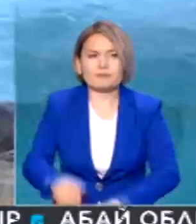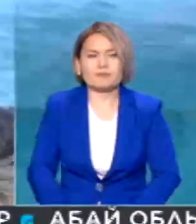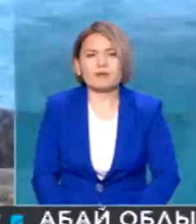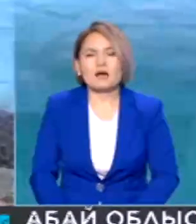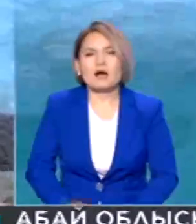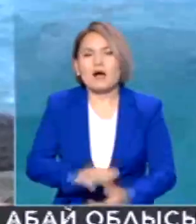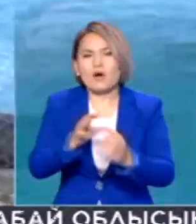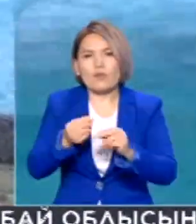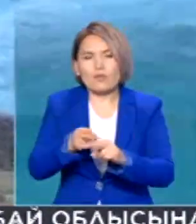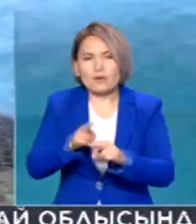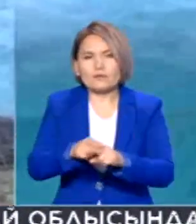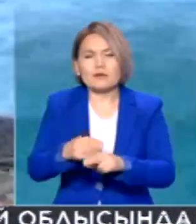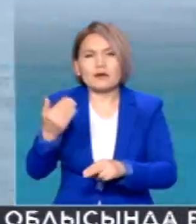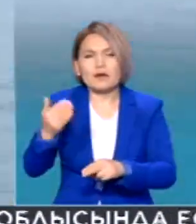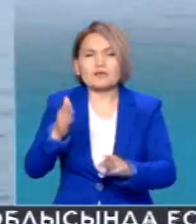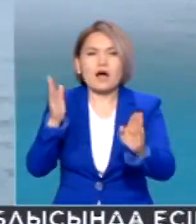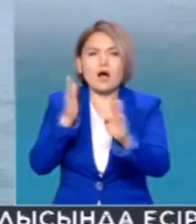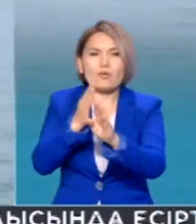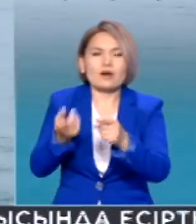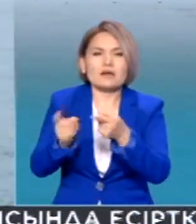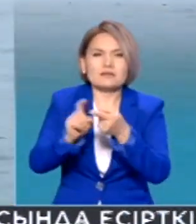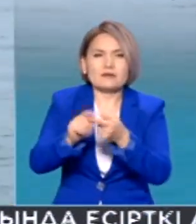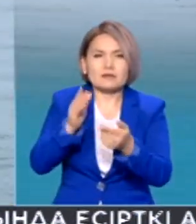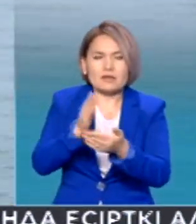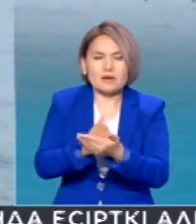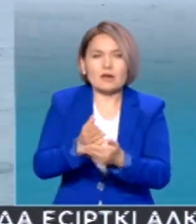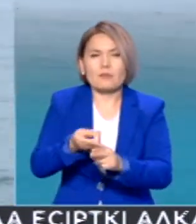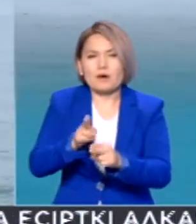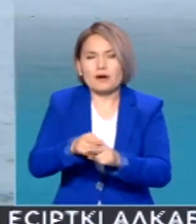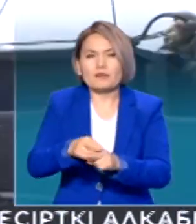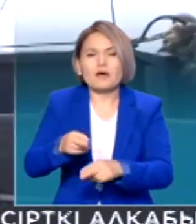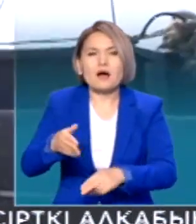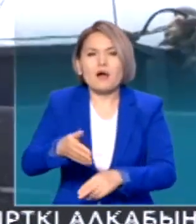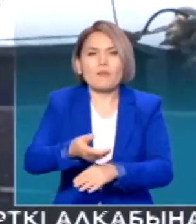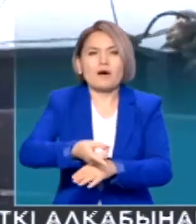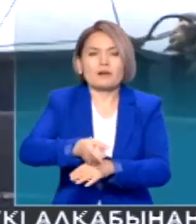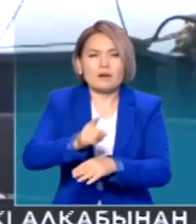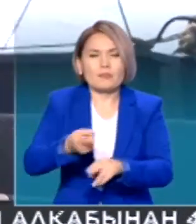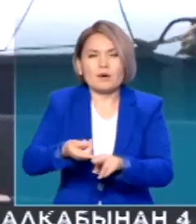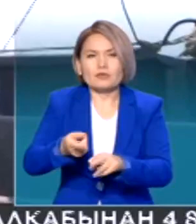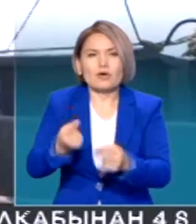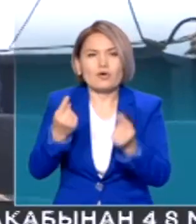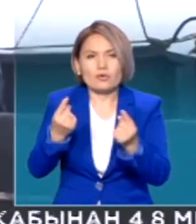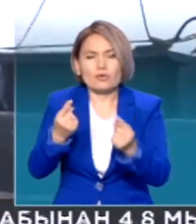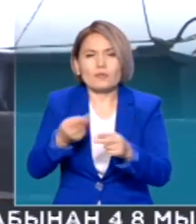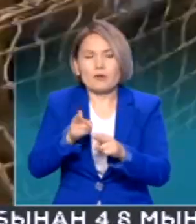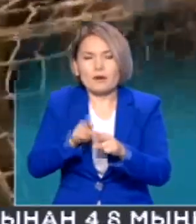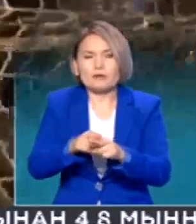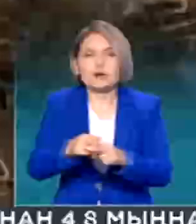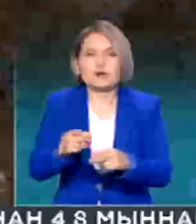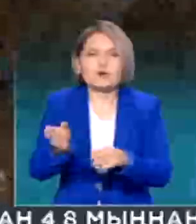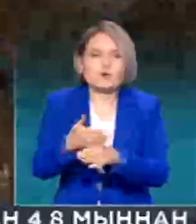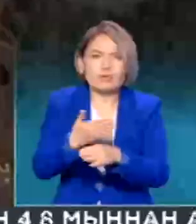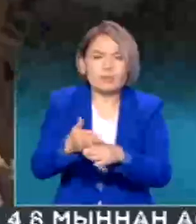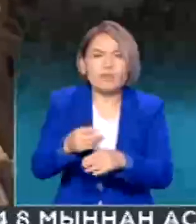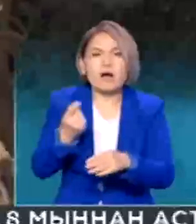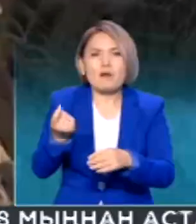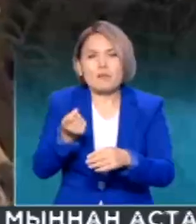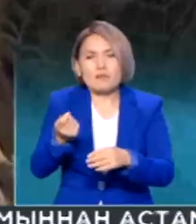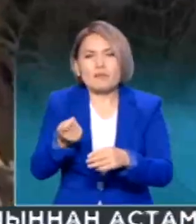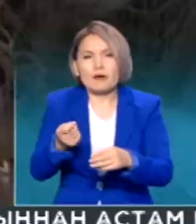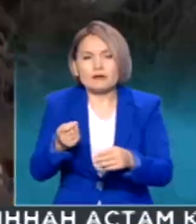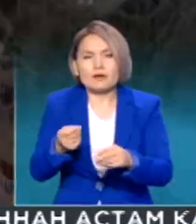Балықтың ауға түсуі ауа райына тікелей байланысты дейді балықшы қауым. Түскен балықты да сол жерде сұрыптап отырады. Ұсақ балықты қайта көлге жібереді. Ол